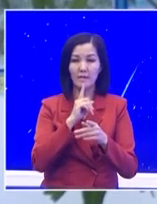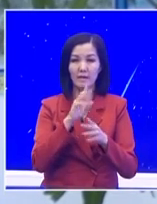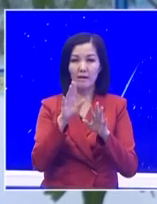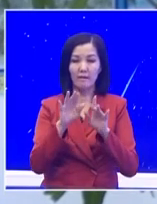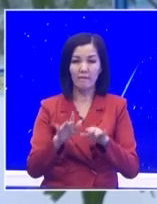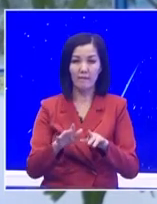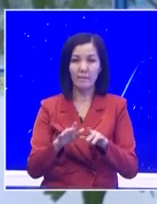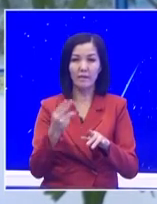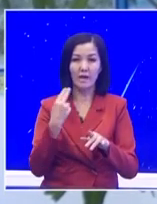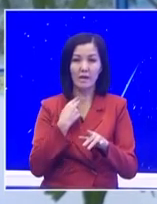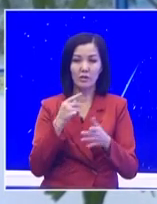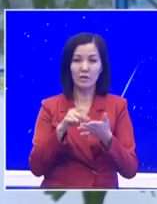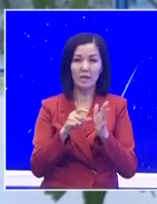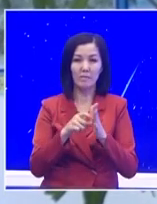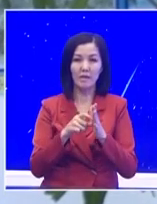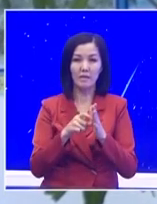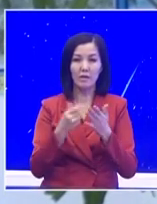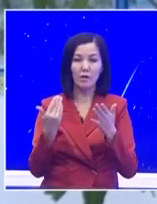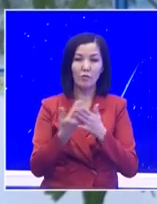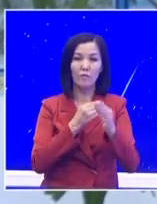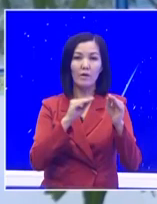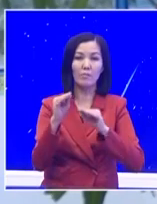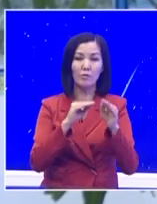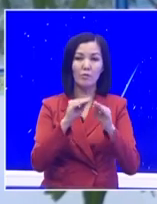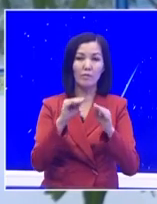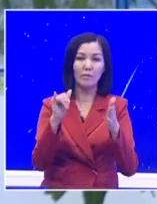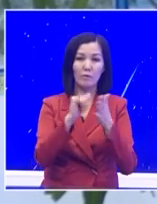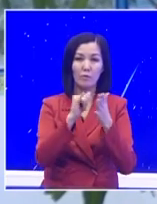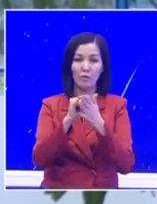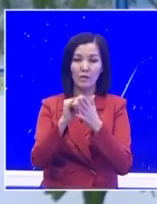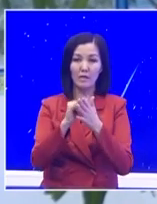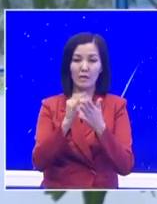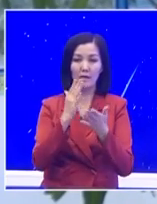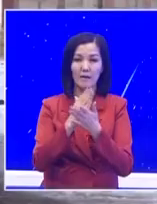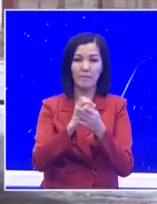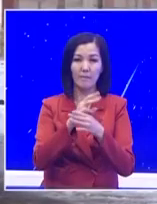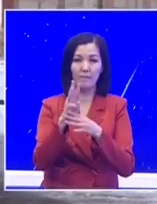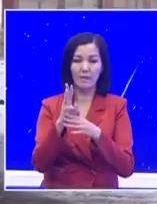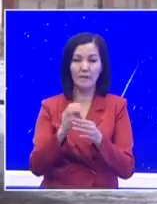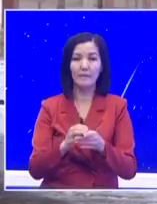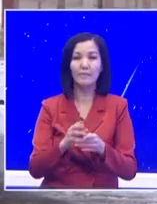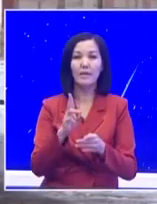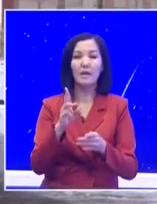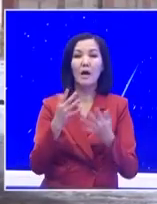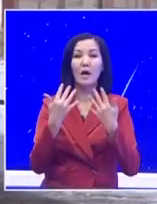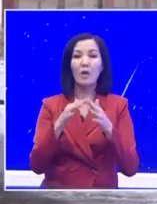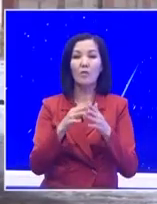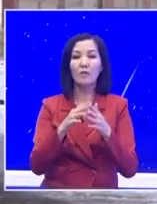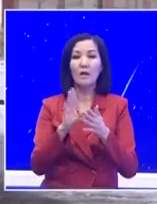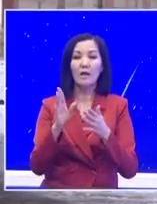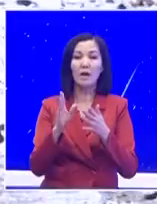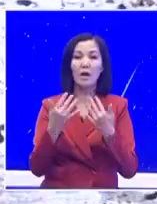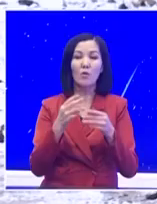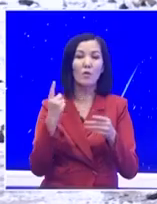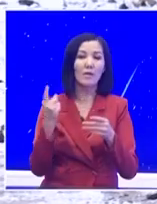информатика, ағылшын кабинеттерінің заманауи талапқа сай құрал жабдықтармен қамтылуы. Қызылағаштықтардың негізгі кәсібі